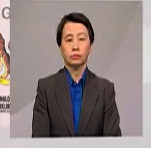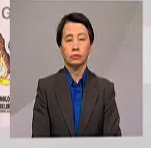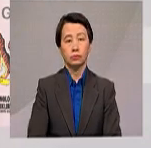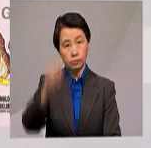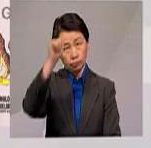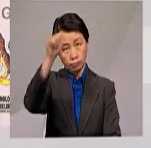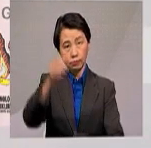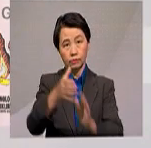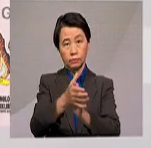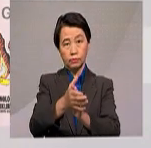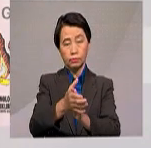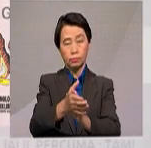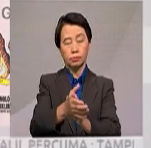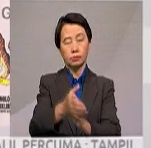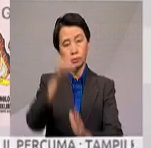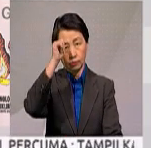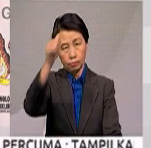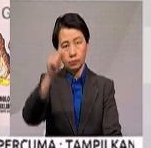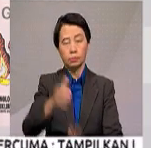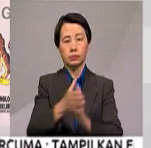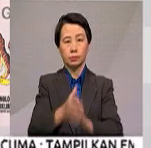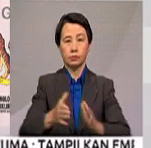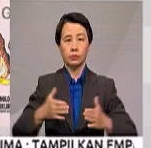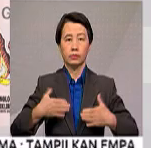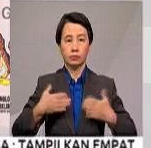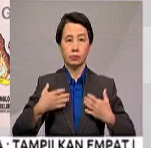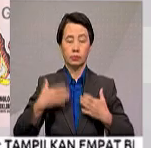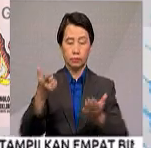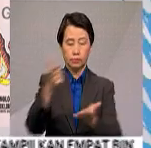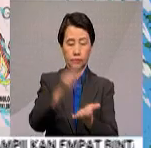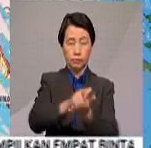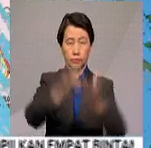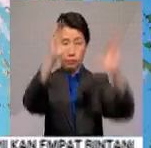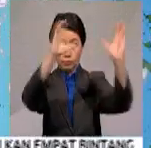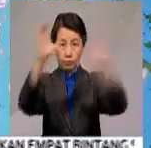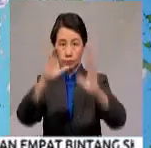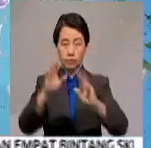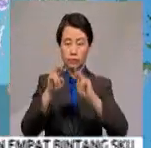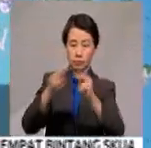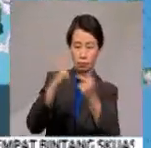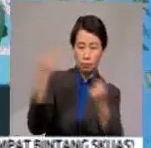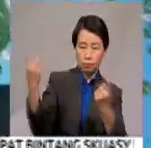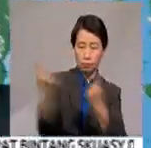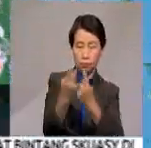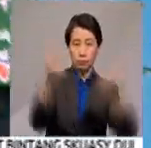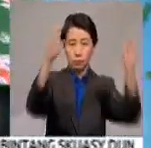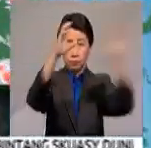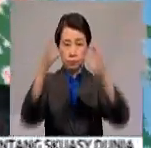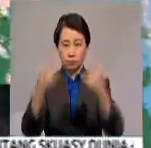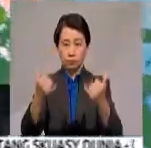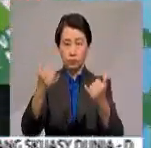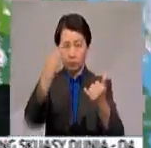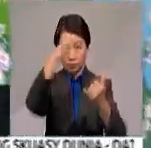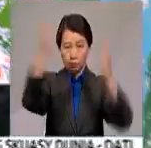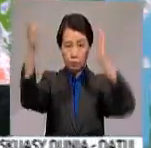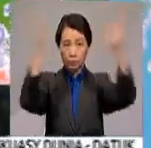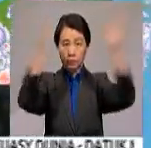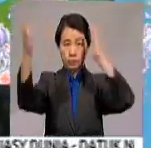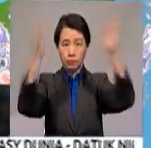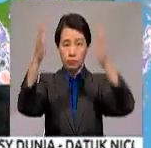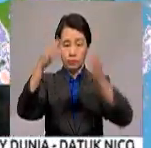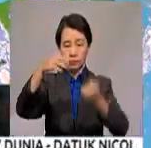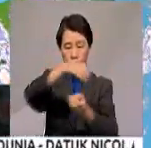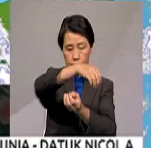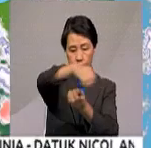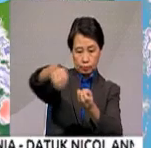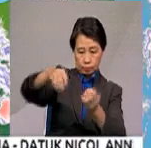Assalamualaikum dan salam sejahtera. Kita mulakan laporan cuaca pada hari ini dengan melihat keadaan cuaca semasa bagi rantau negara. Imej satelit